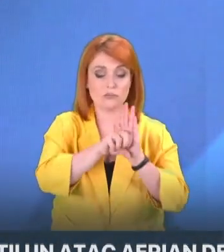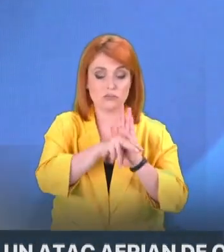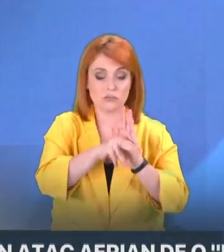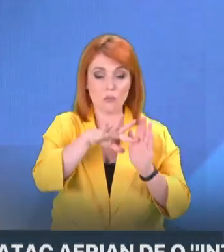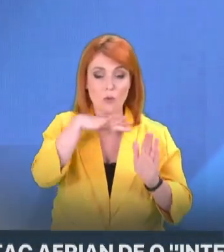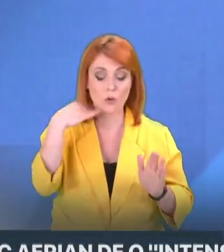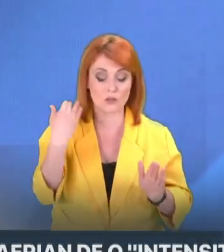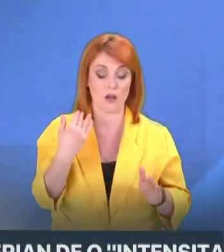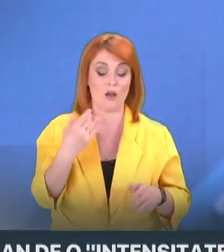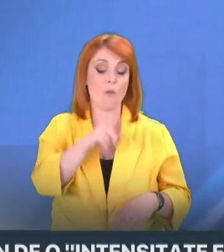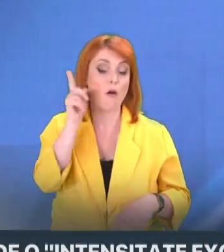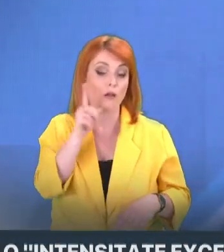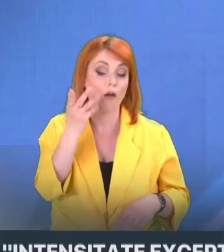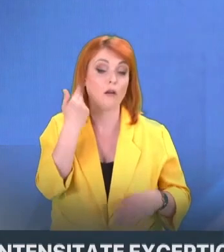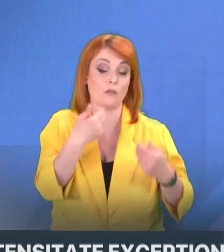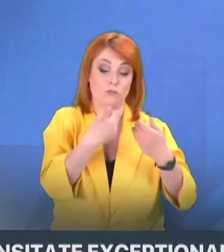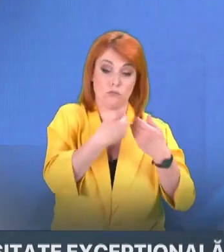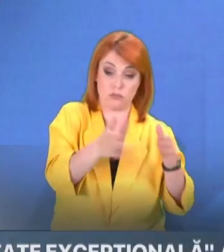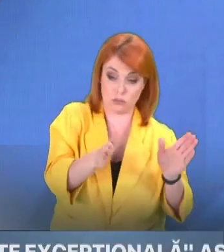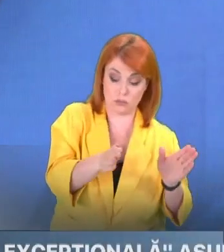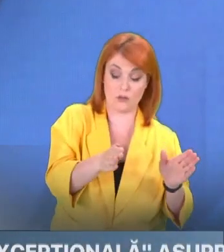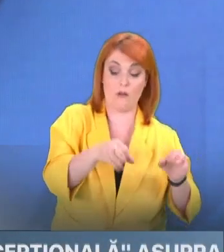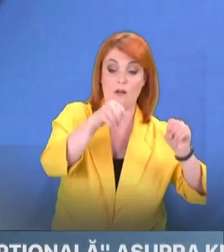multe ori, tinerii, după absolvire,